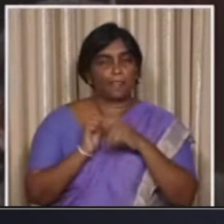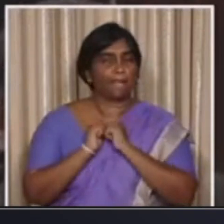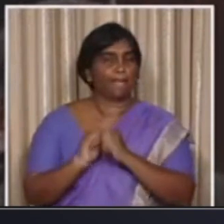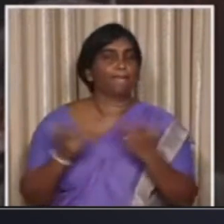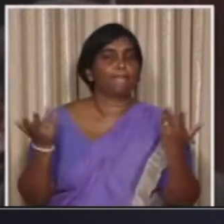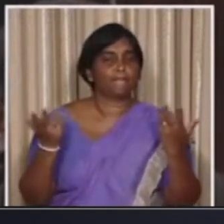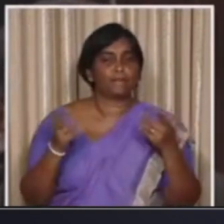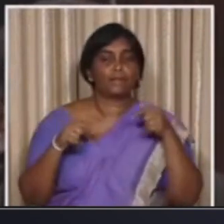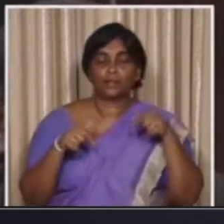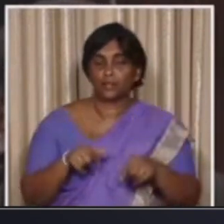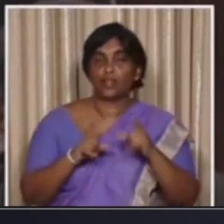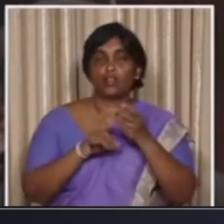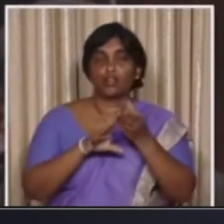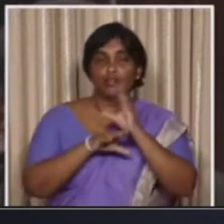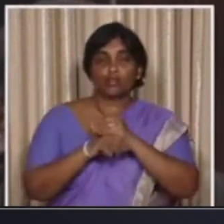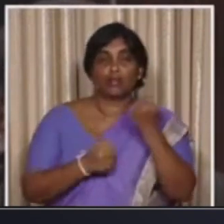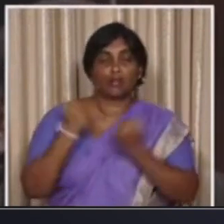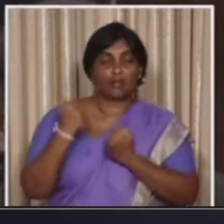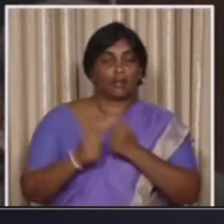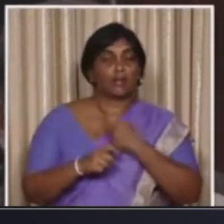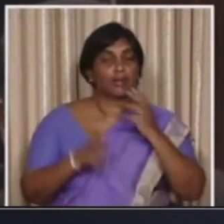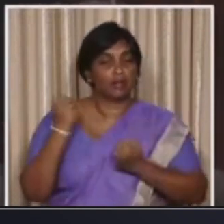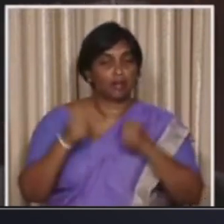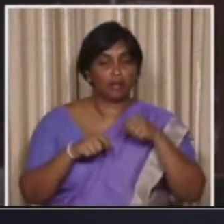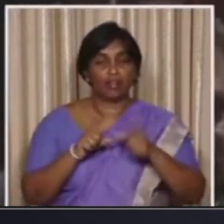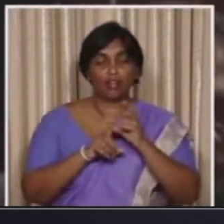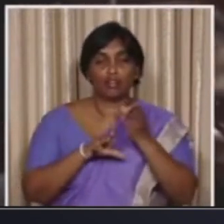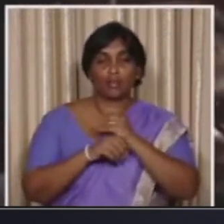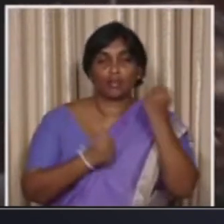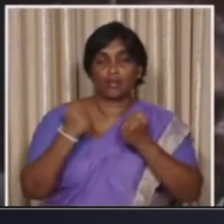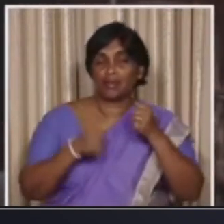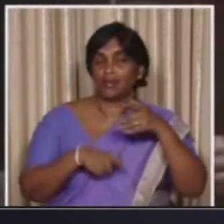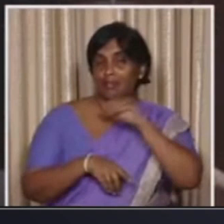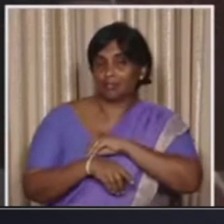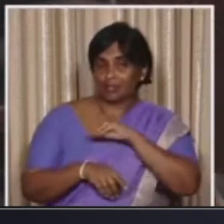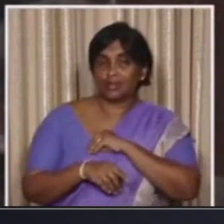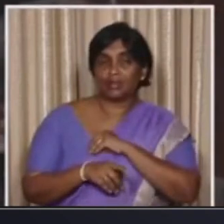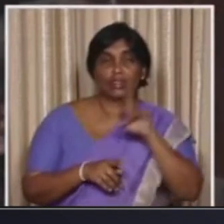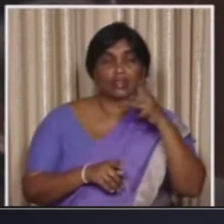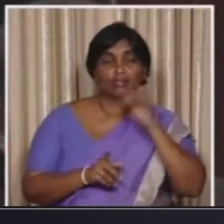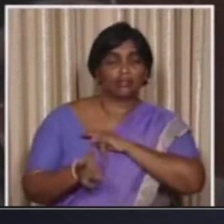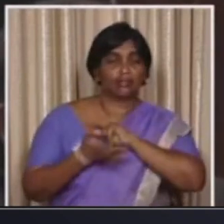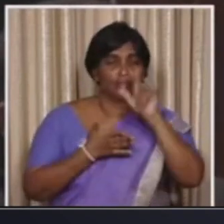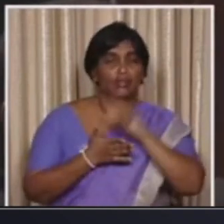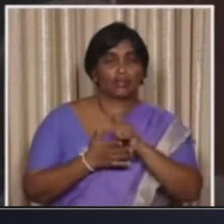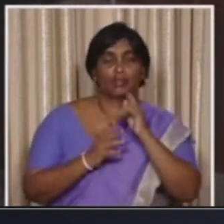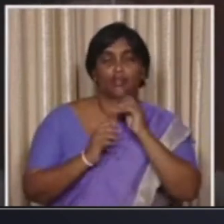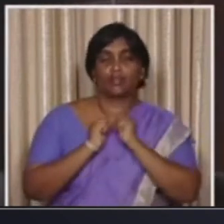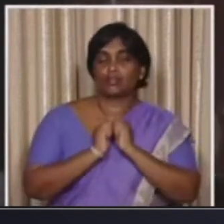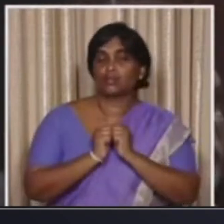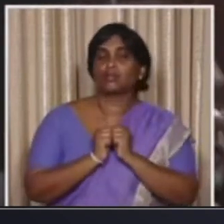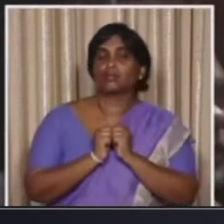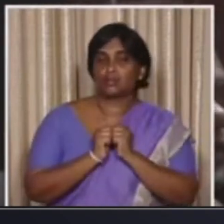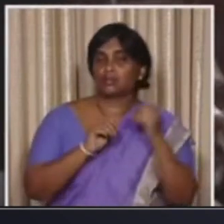නැල්ලු. අද වෙනකොට ඩුබායි ටැක්සි කම්පැනියේ. අද වෙනකොට ඩුබායි ටැක්සි කම්පැනියේ. සිය ගානක් ගිහිල්ලා විදේශ වණිුක්ති